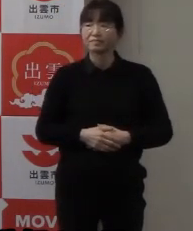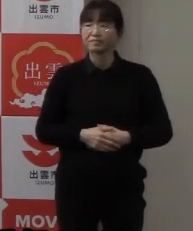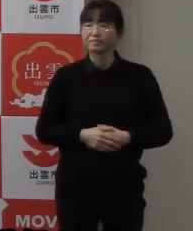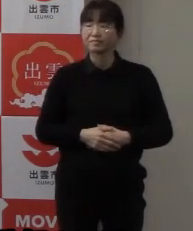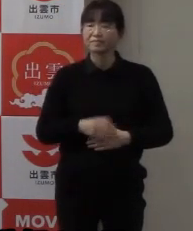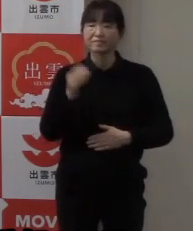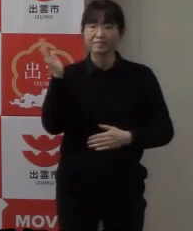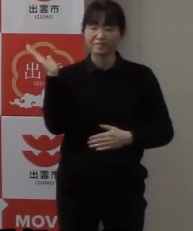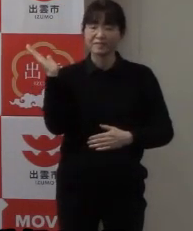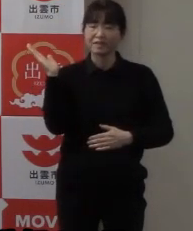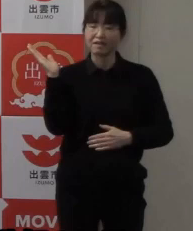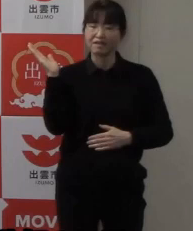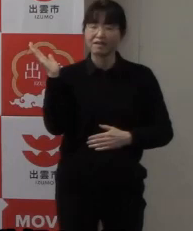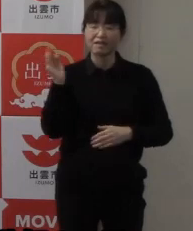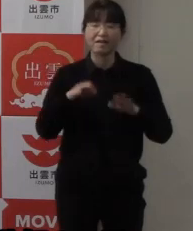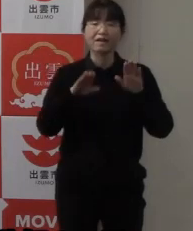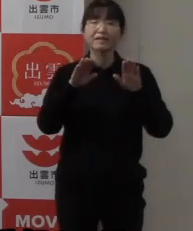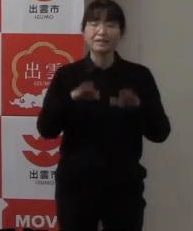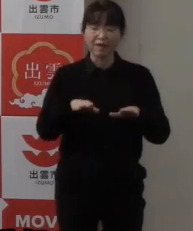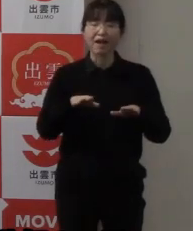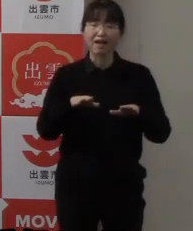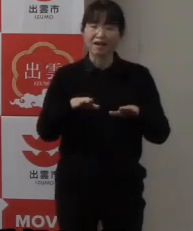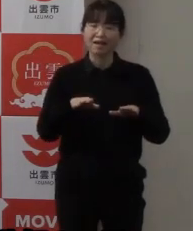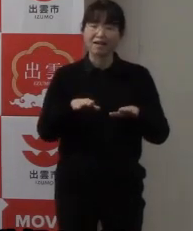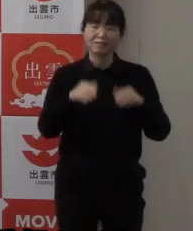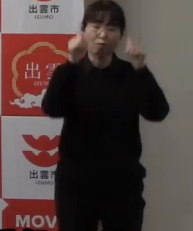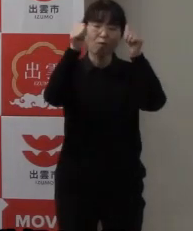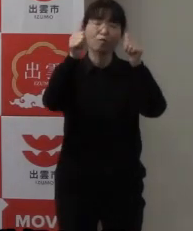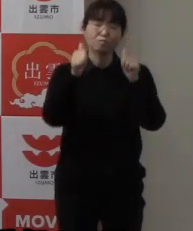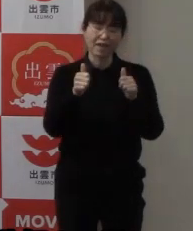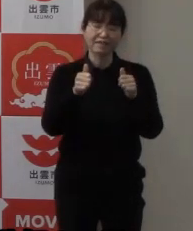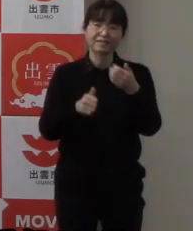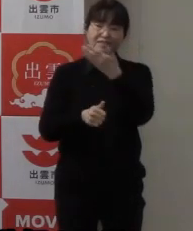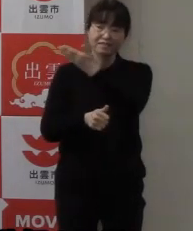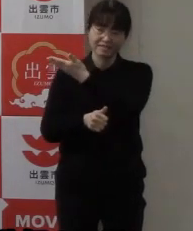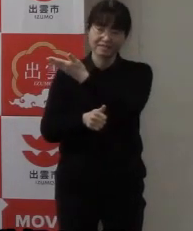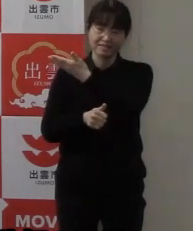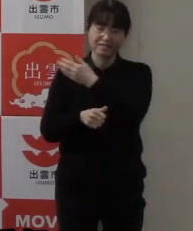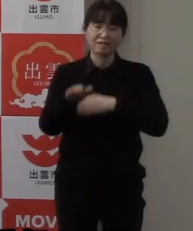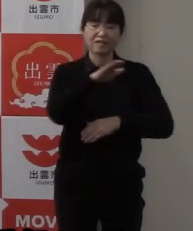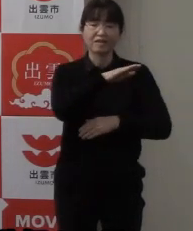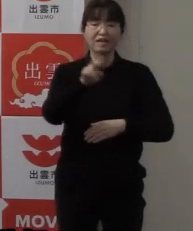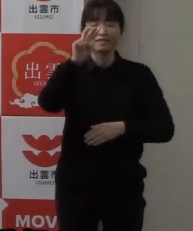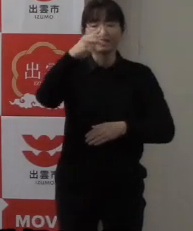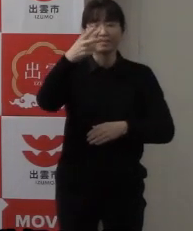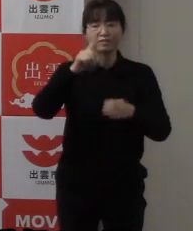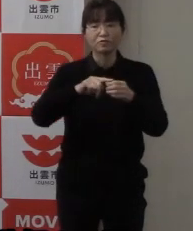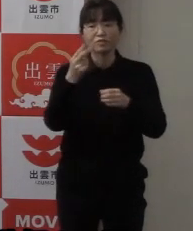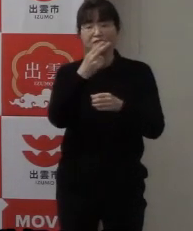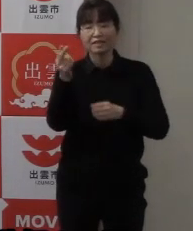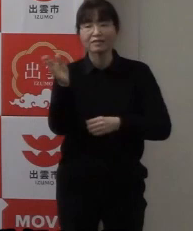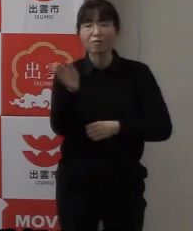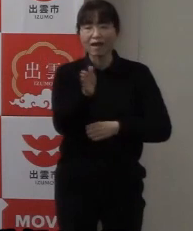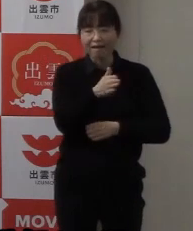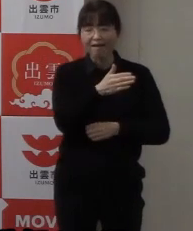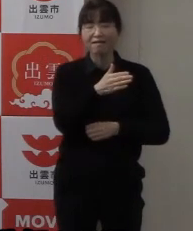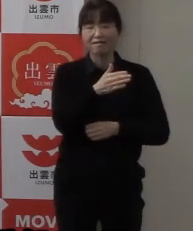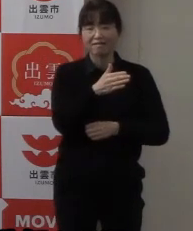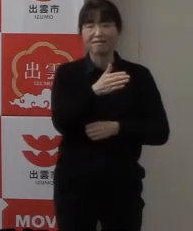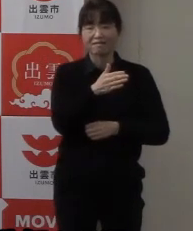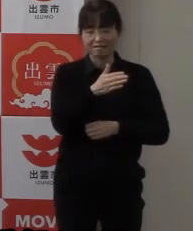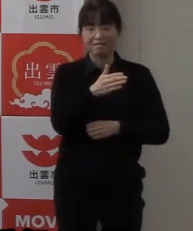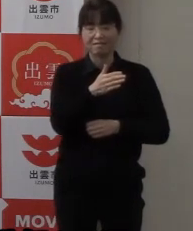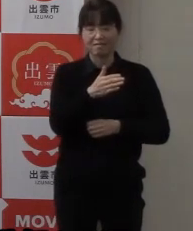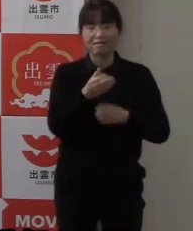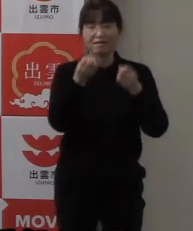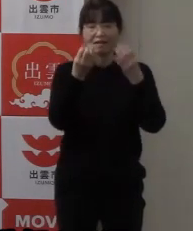これがですね、今現在のホームページであります。これは平成27年度からにリ